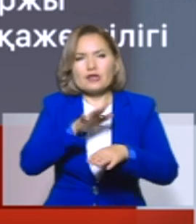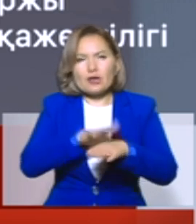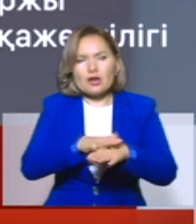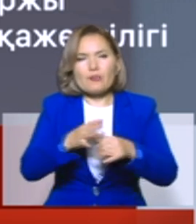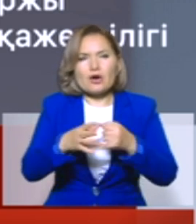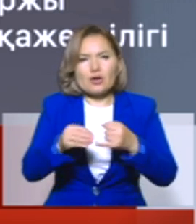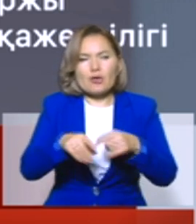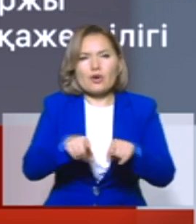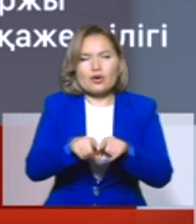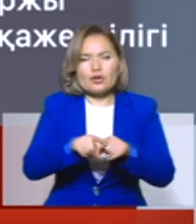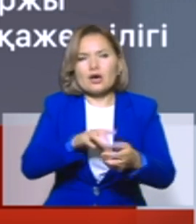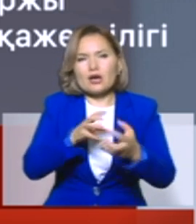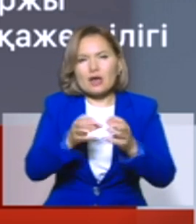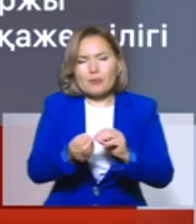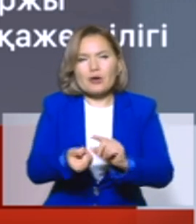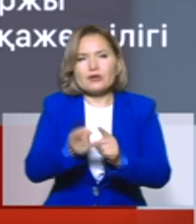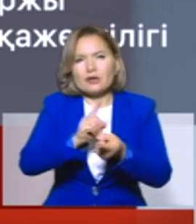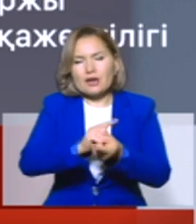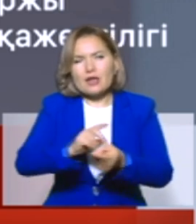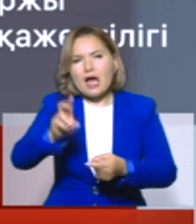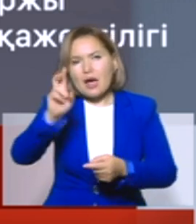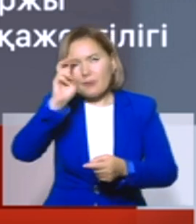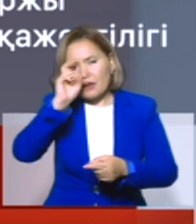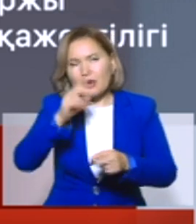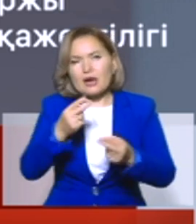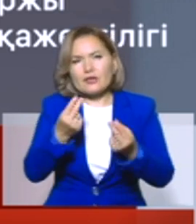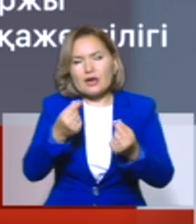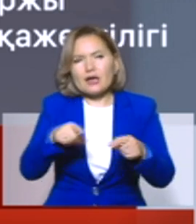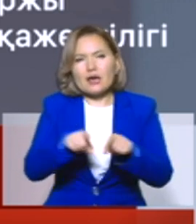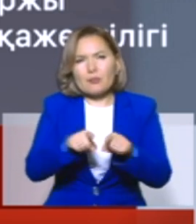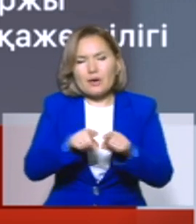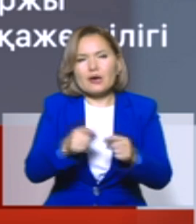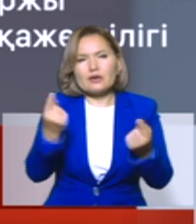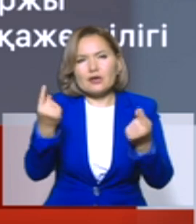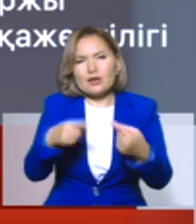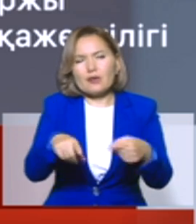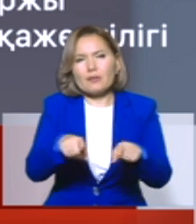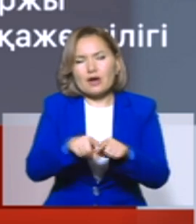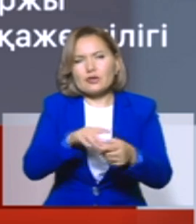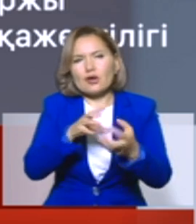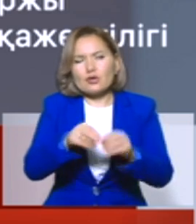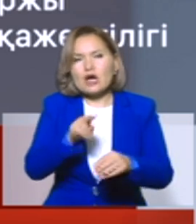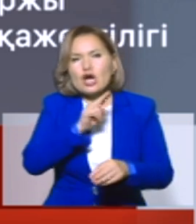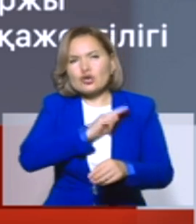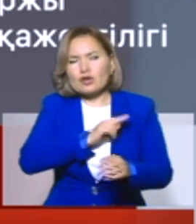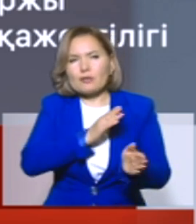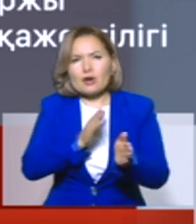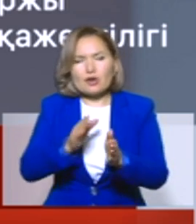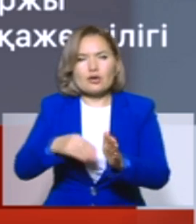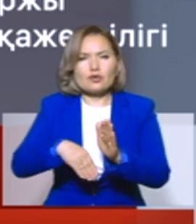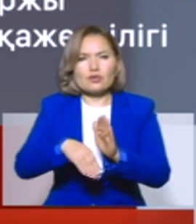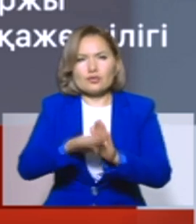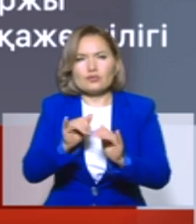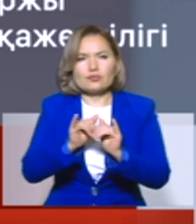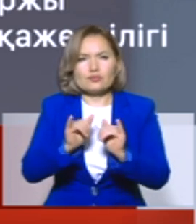құрылымдық өзгерістердің, сондай-ақ мемлекеттік қаржы саласында теңгерімді саясат жүргізудің қажеттілігі